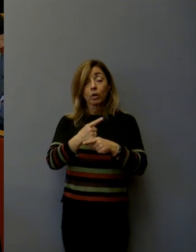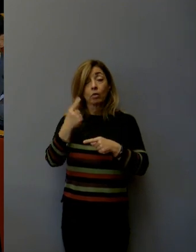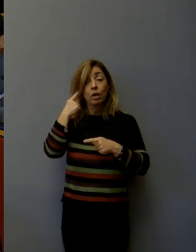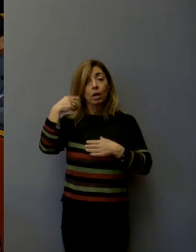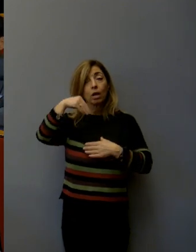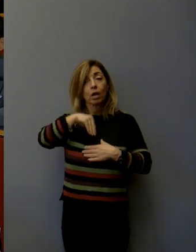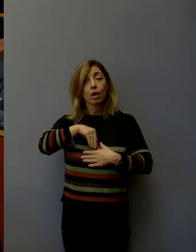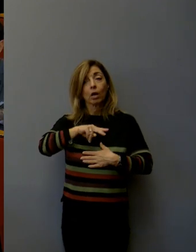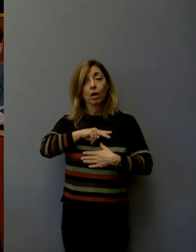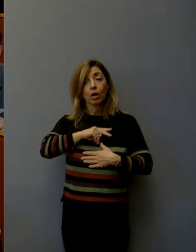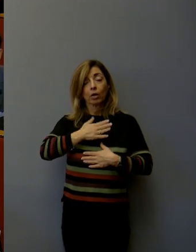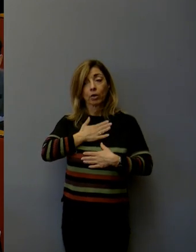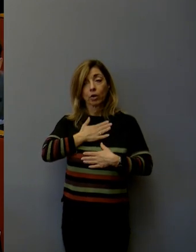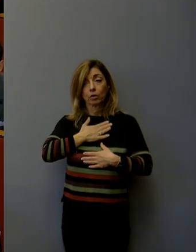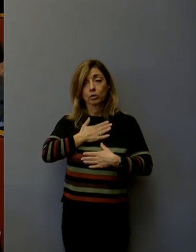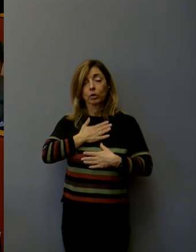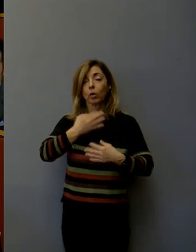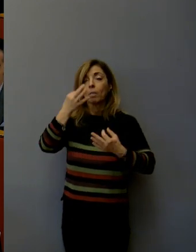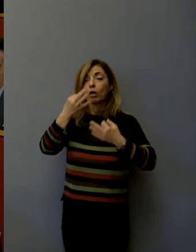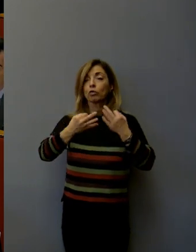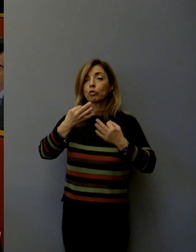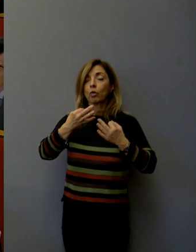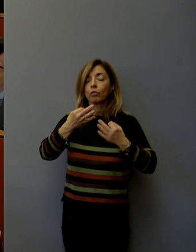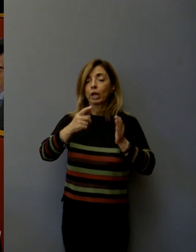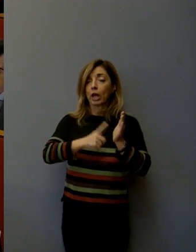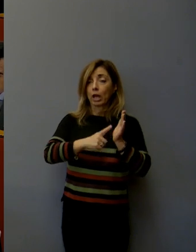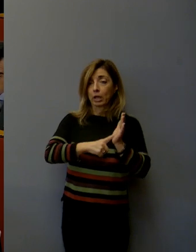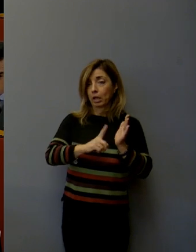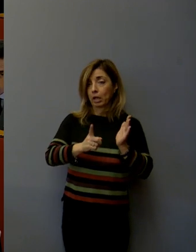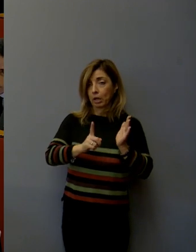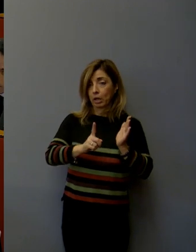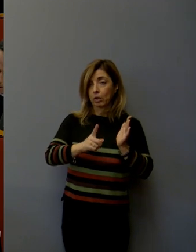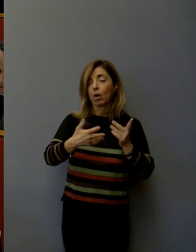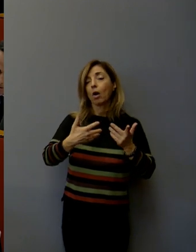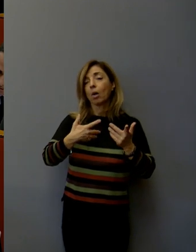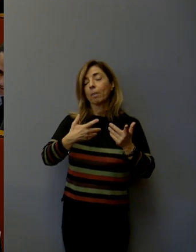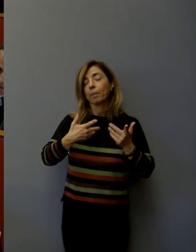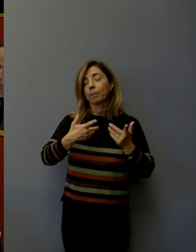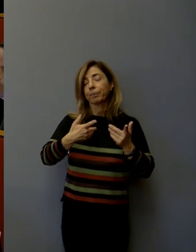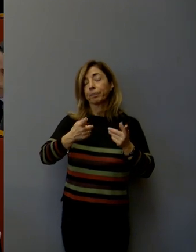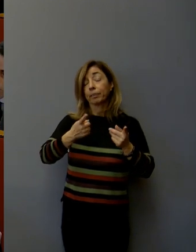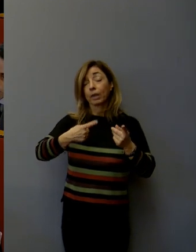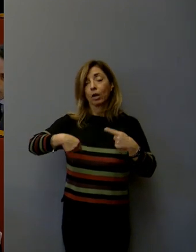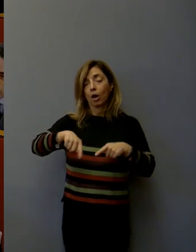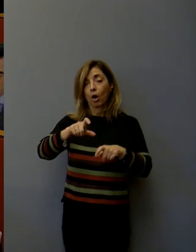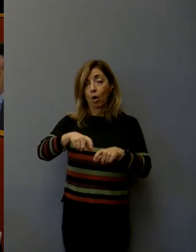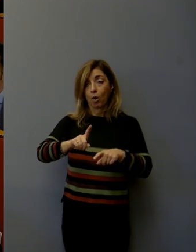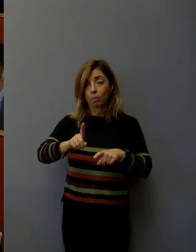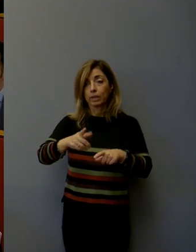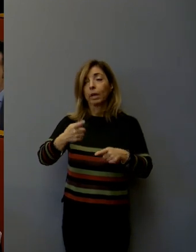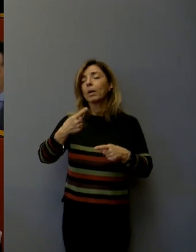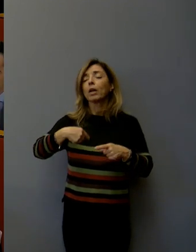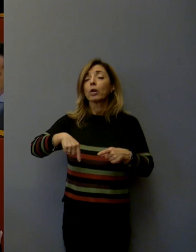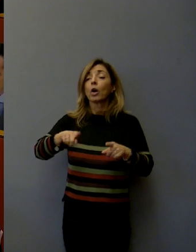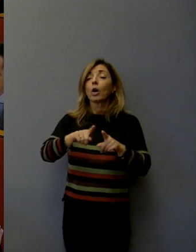non è certamente un dovere giuridico quindi nessuno Ci obbliga però credo che anzi assolutamente noi come